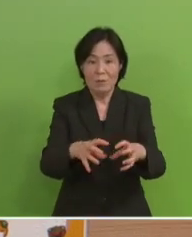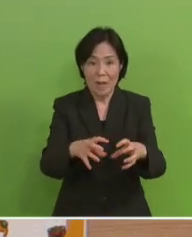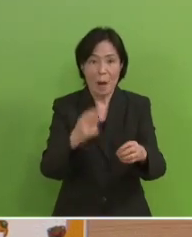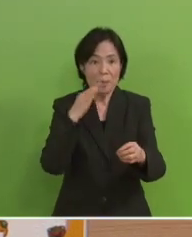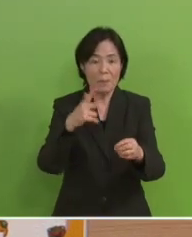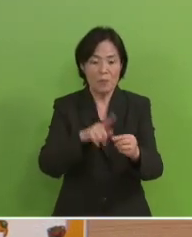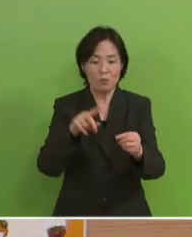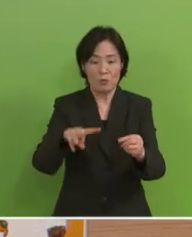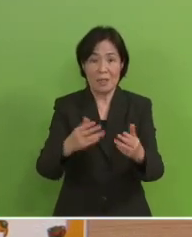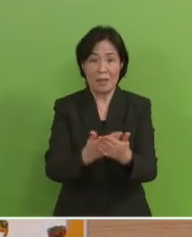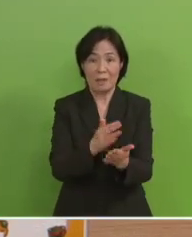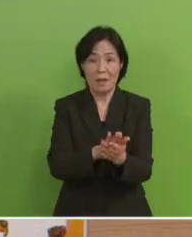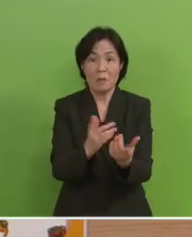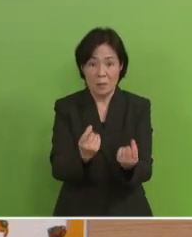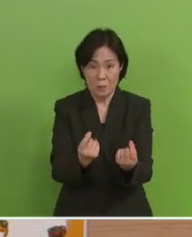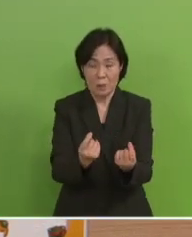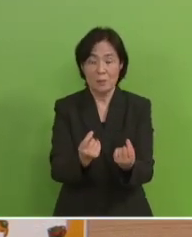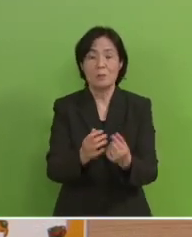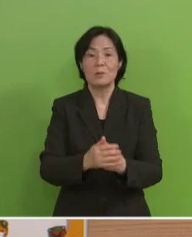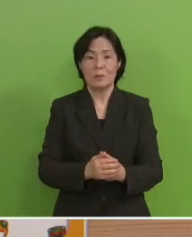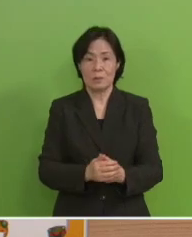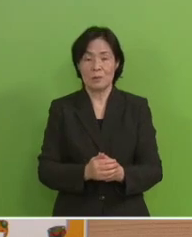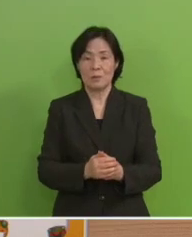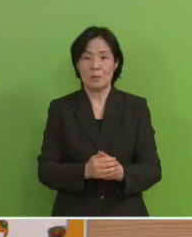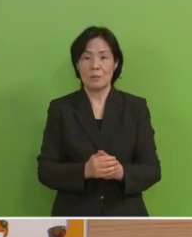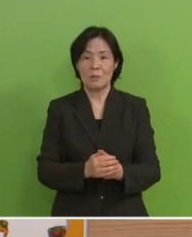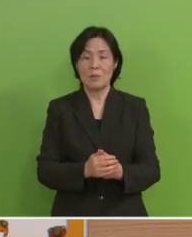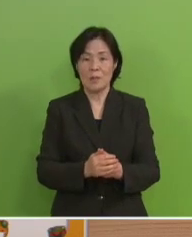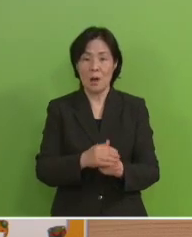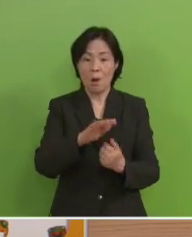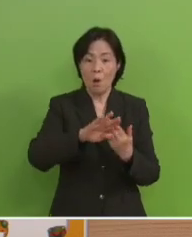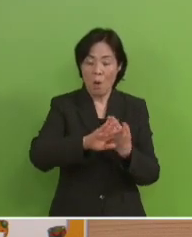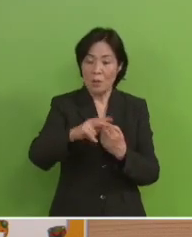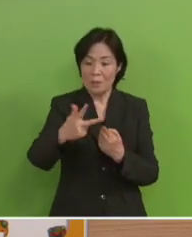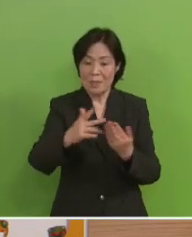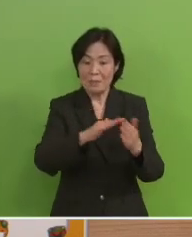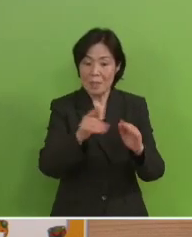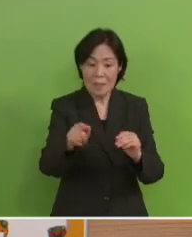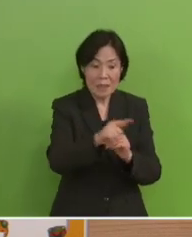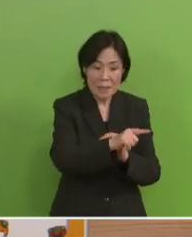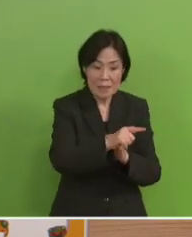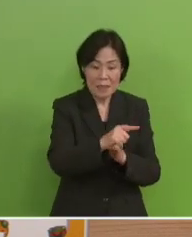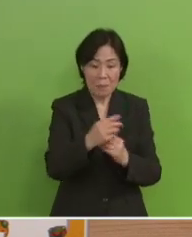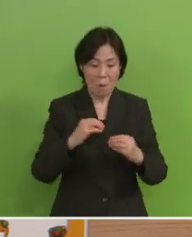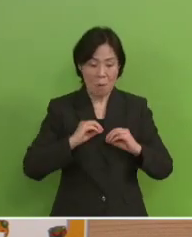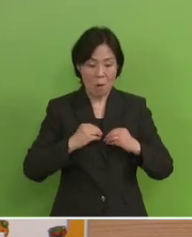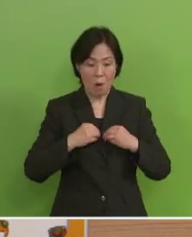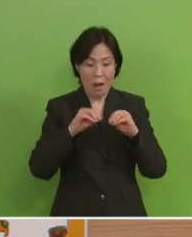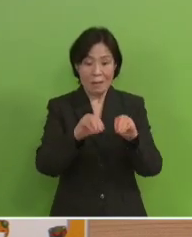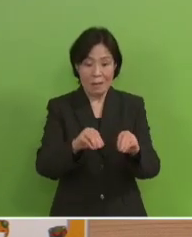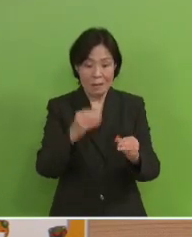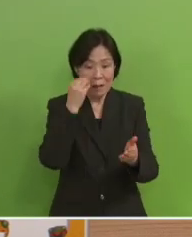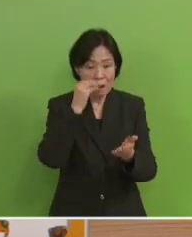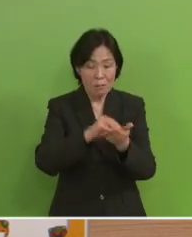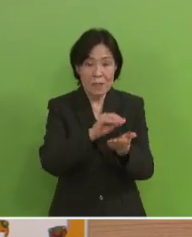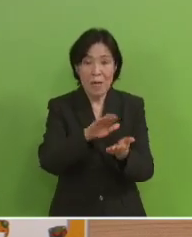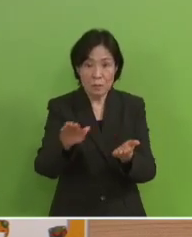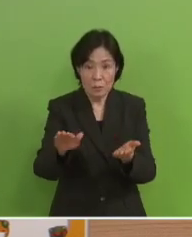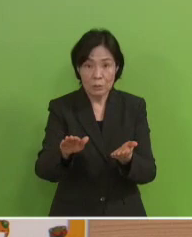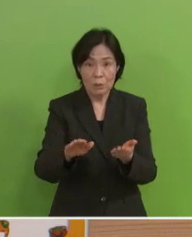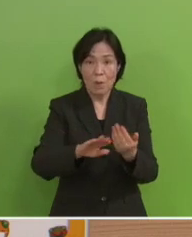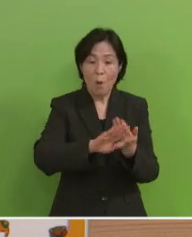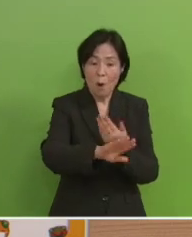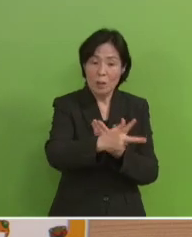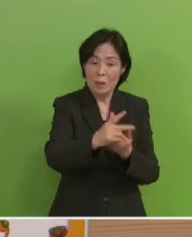になっていると思うんですけどた後し町でも散発的に感染が確認されているのかで楽し町の住民や